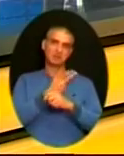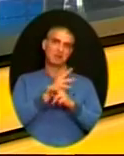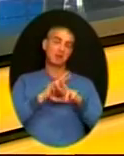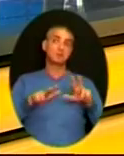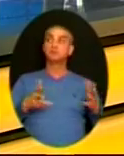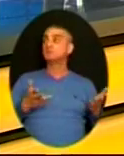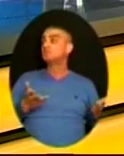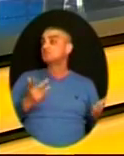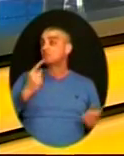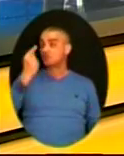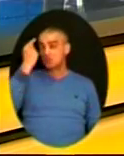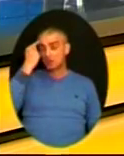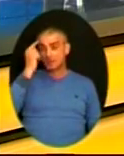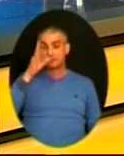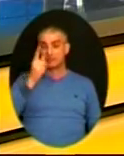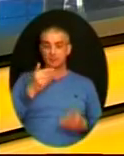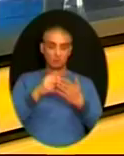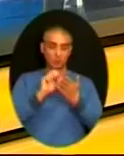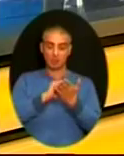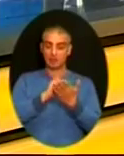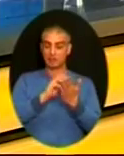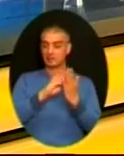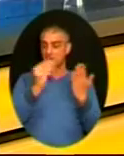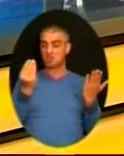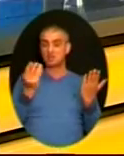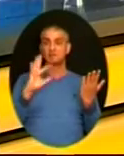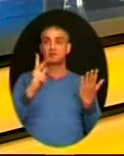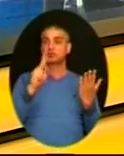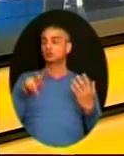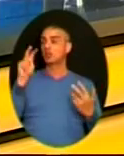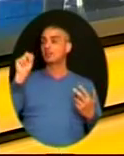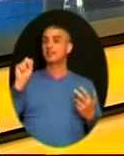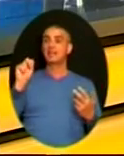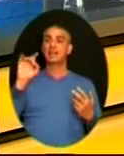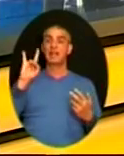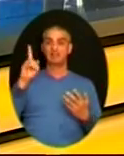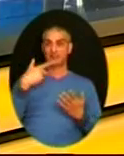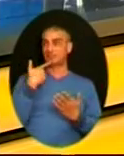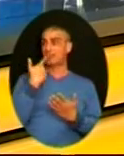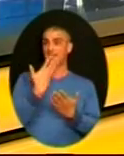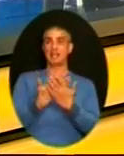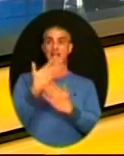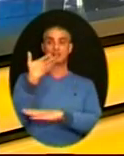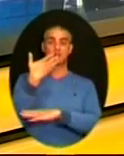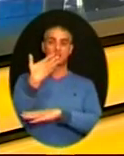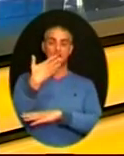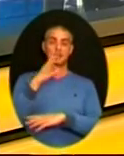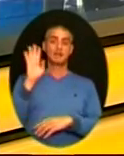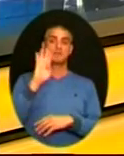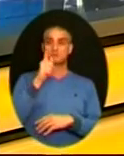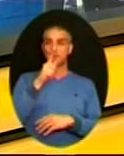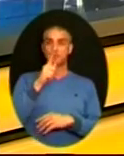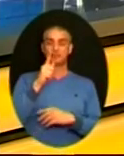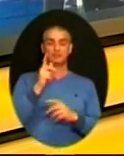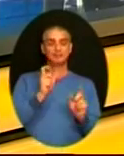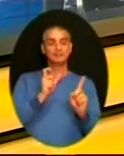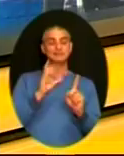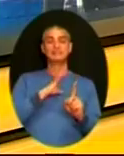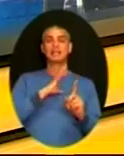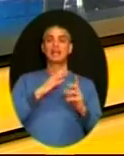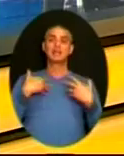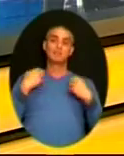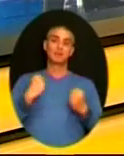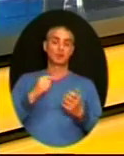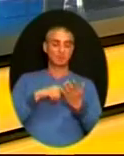התרגל כבר למצב, אתה לא, יודע. לא, הוא יודע שאם זה... אתה פותח עיתון ורואה שמה שיש לני חפץ לומר כעד מדינה חדש זה שביבי סיכן את ביטחון המדינה